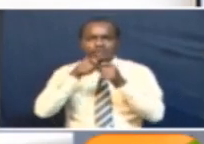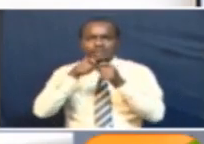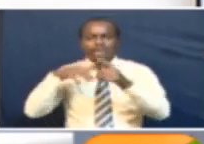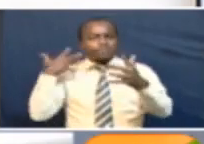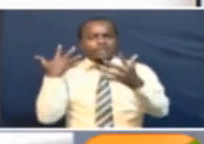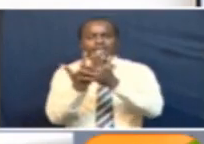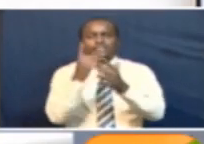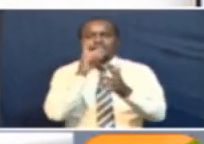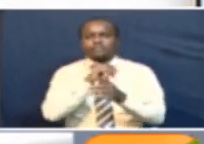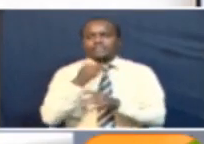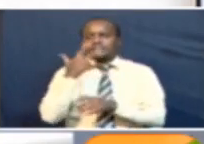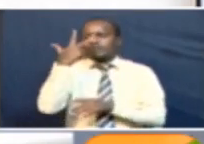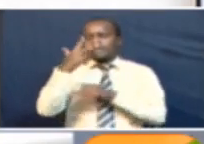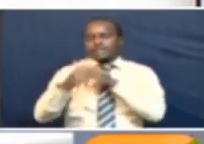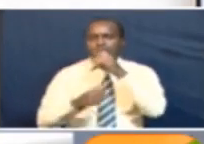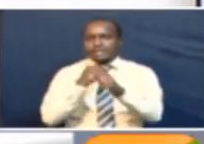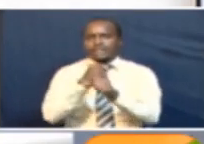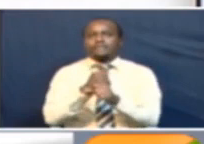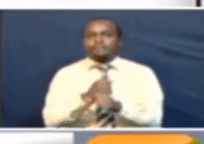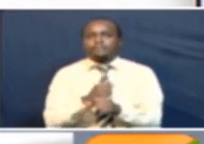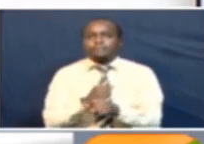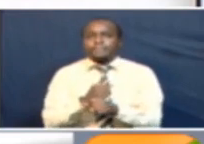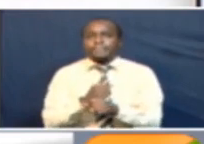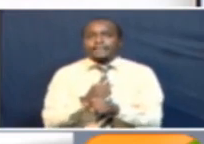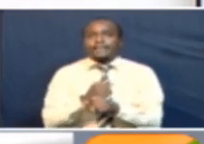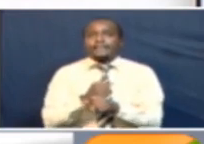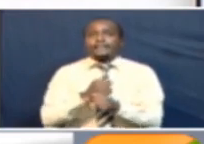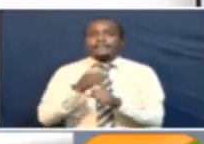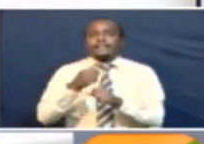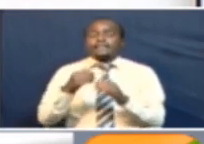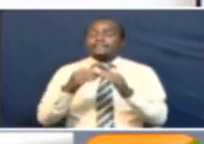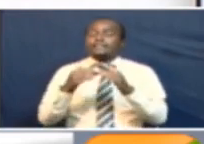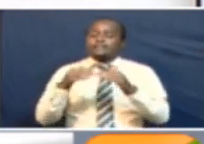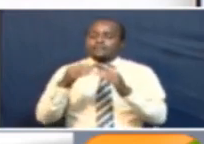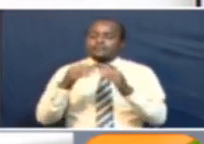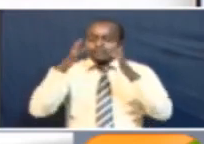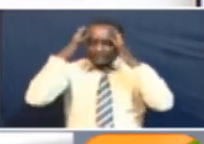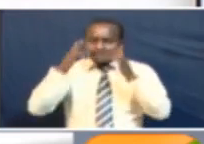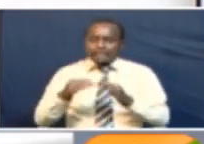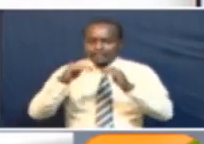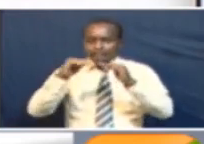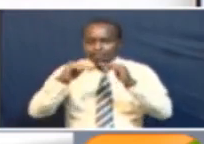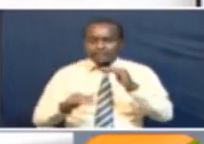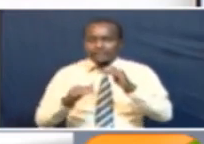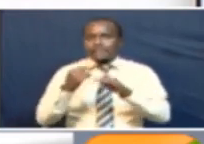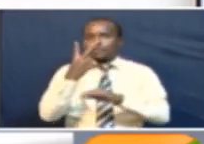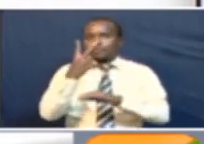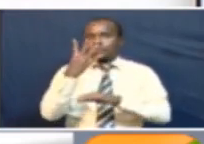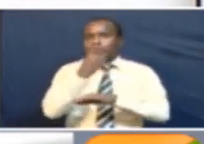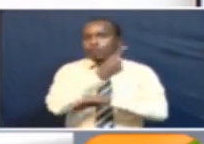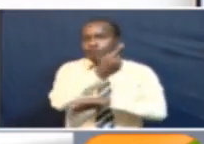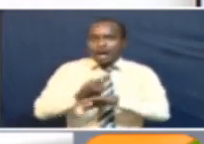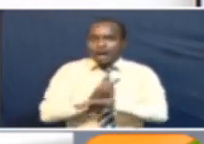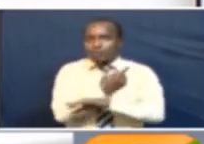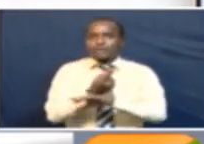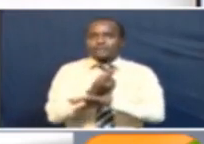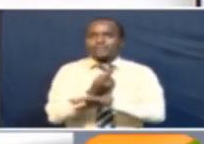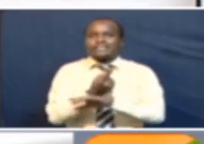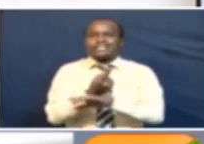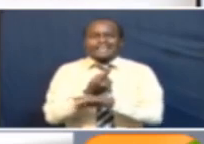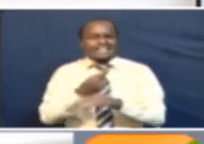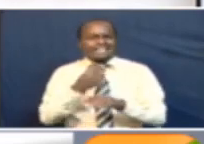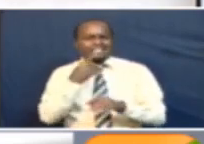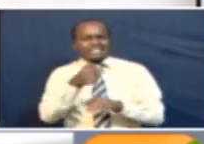ya Nakuru. Mwanamume huyo amehukumiwa chini ya saa 24 baada ya kukamatwa, na hatua kumhukumu imefutilia mbali dhana